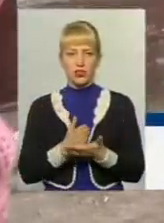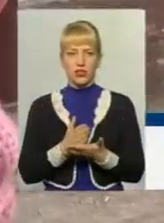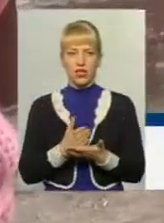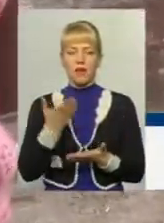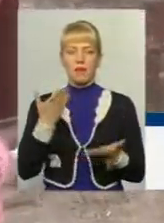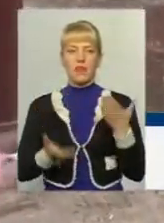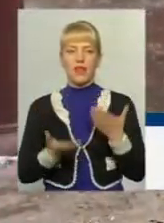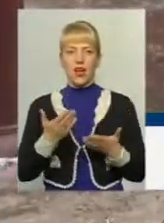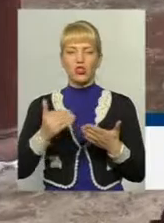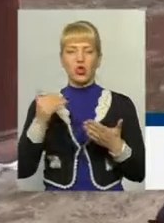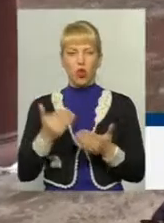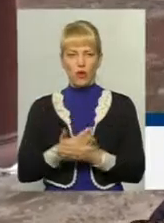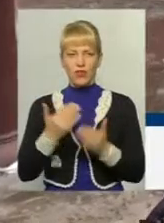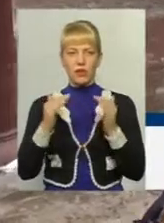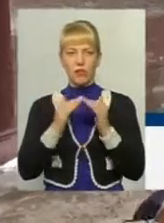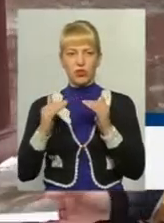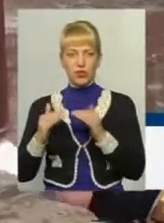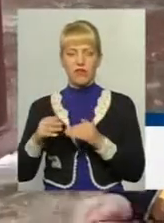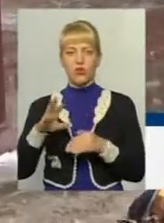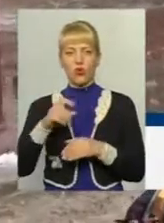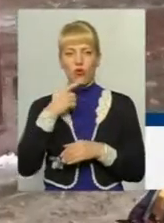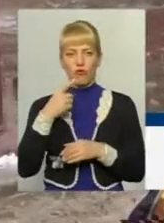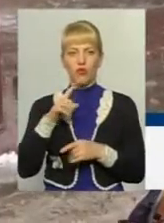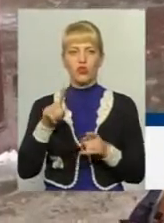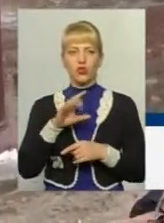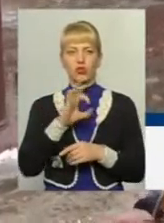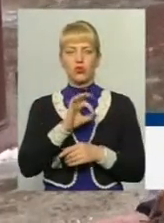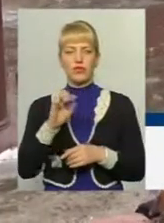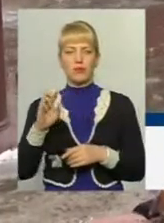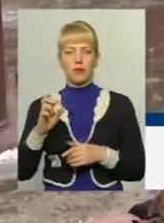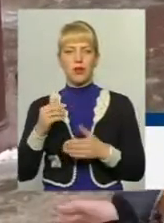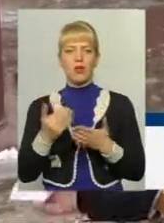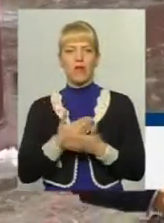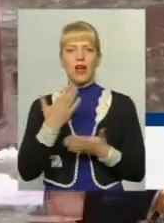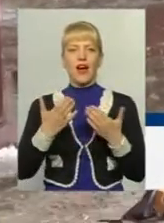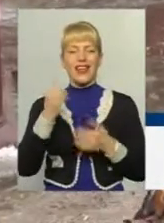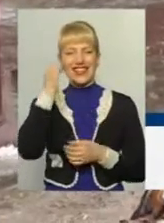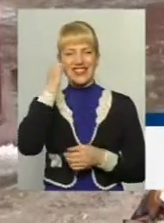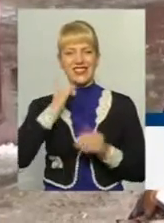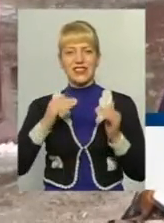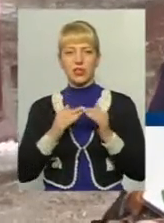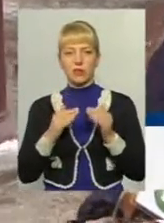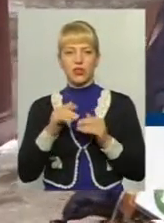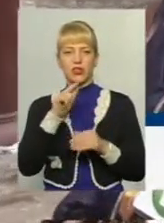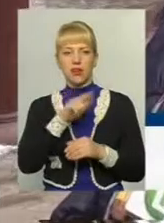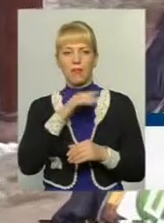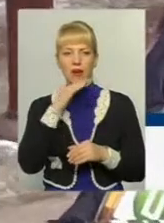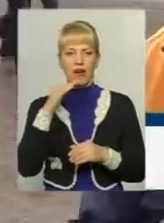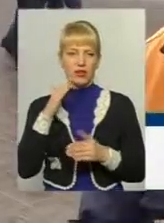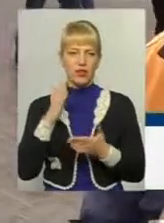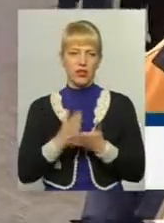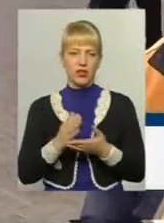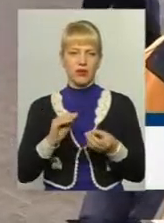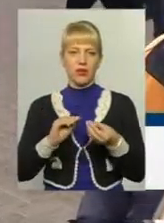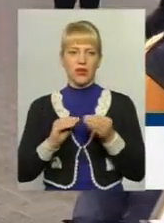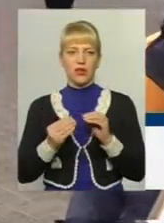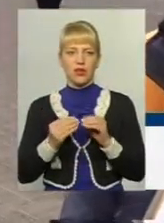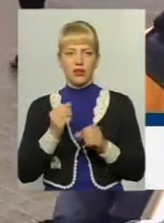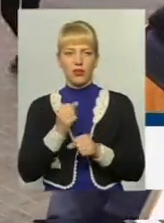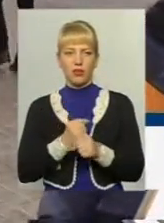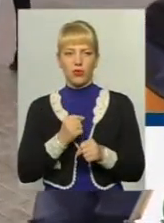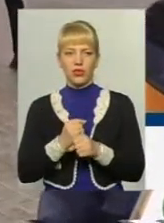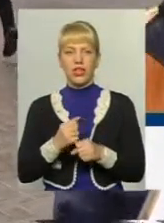Чимало краян нарікають на роботу ЖЕКів та водночас із пересторогою ставляться до ОСББ. Вони не квапляться утворювати нові чи приєднуватись до тих,